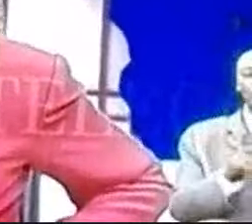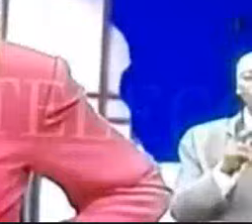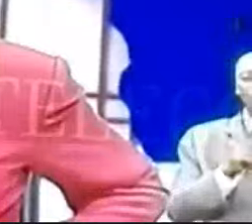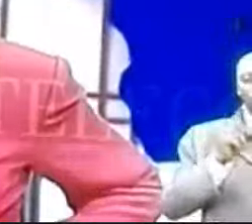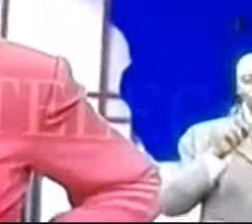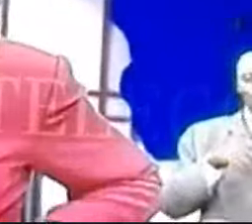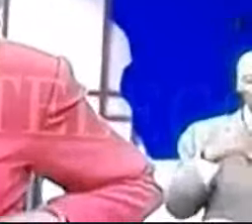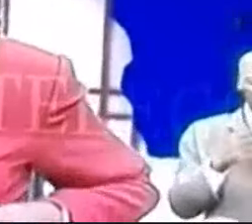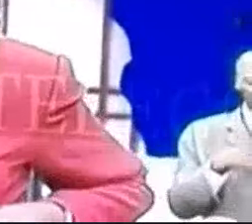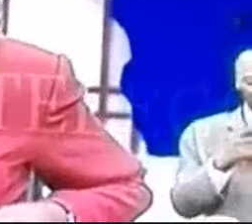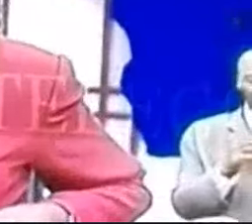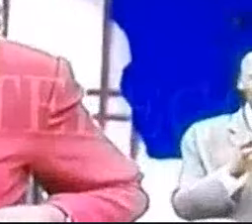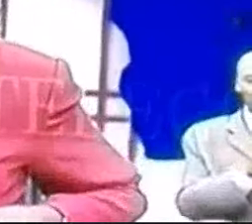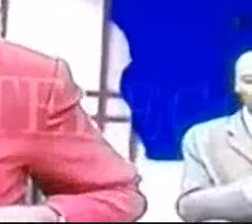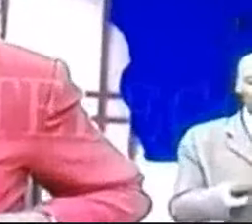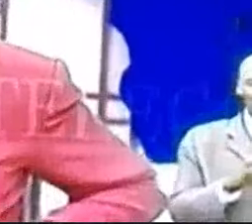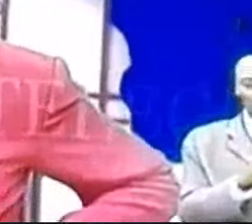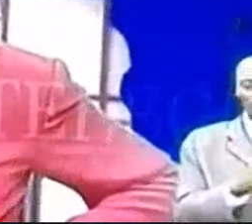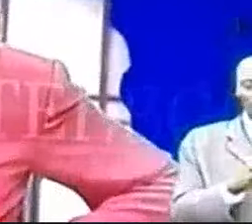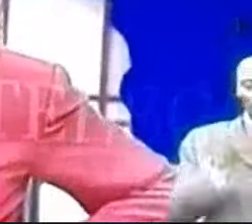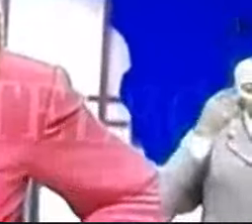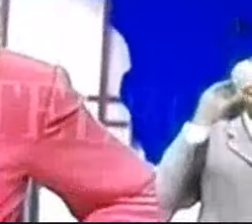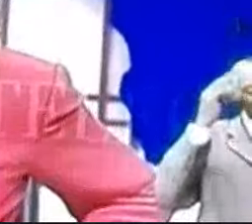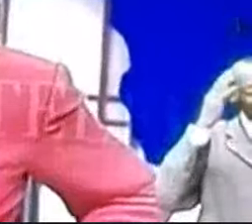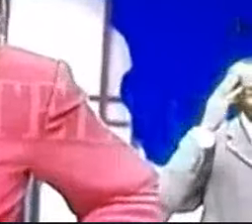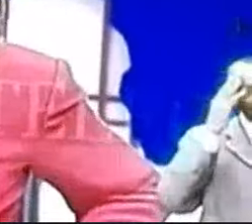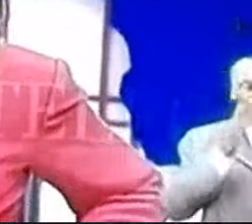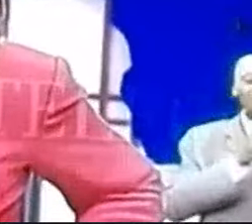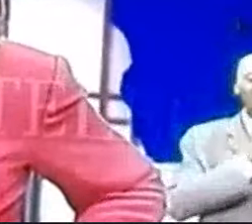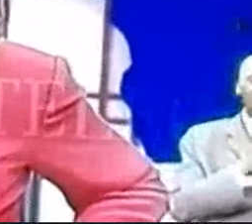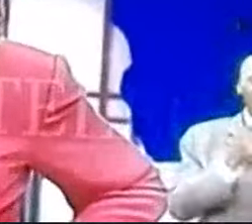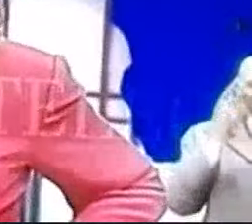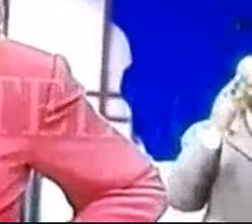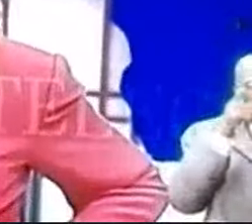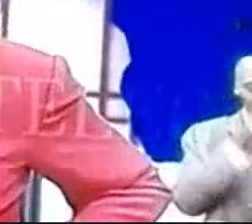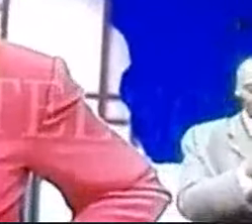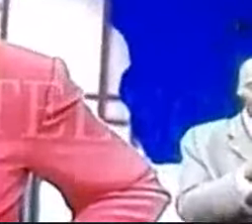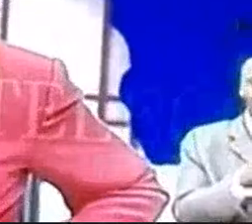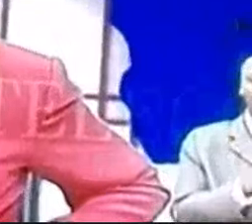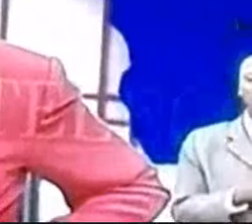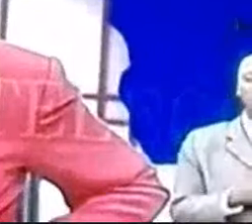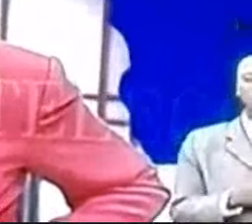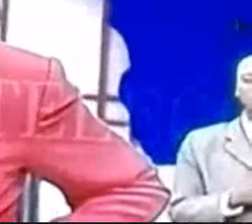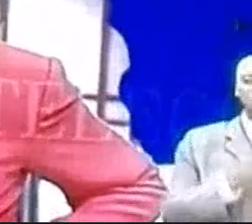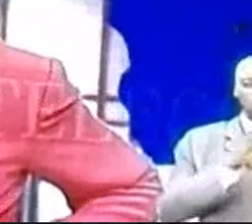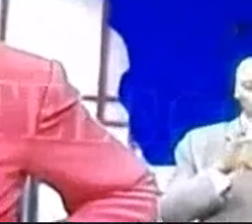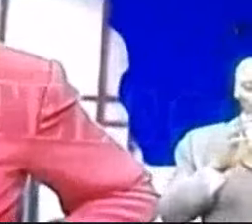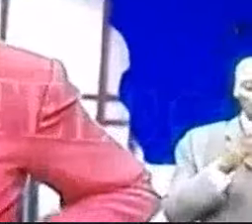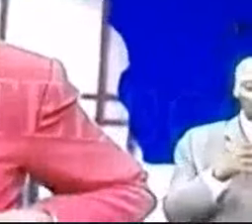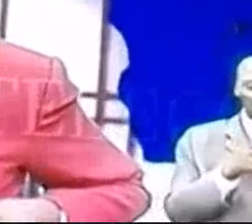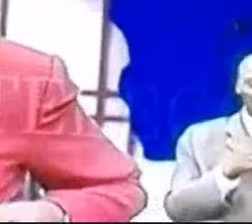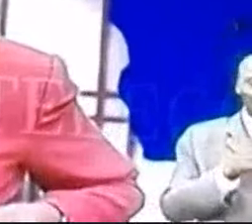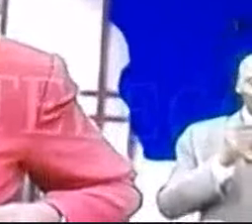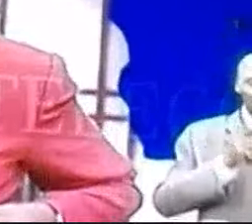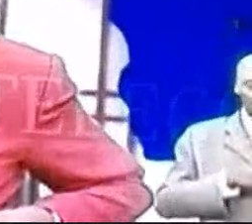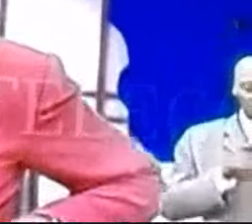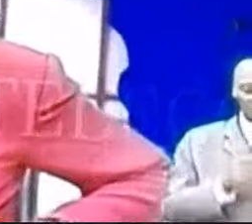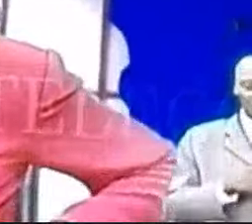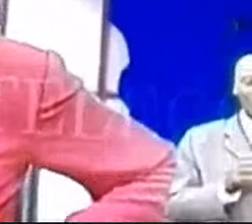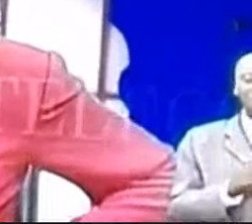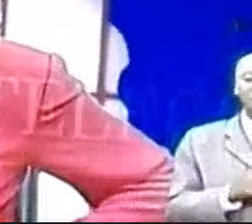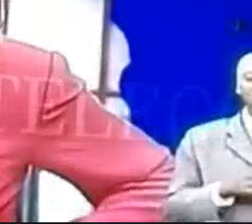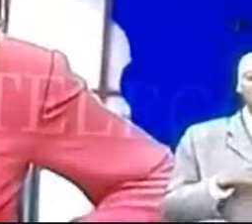à la manifestation de la vérité à ces sujets. Cette collaboration avec la justice est attendue également